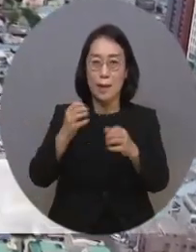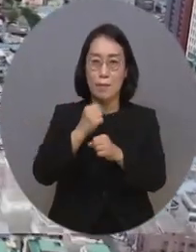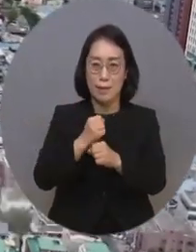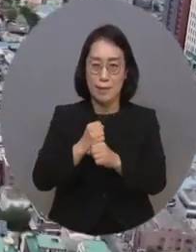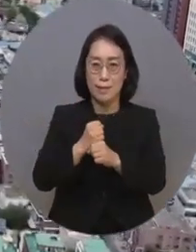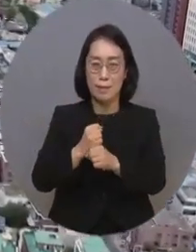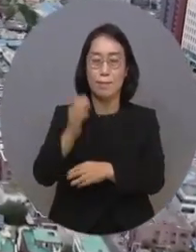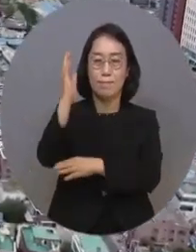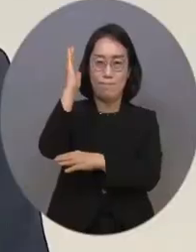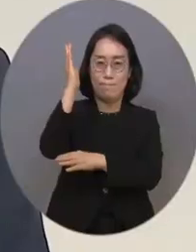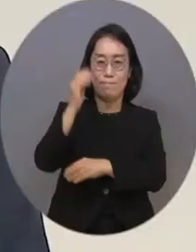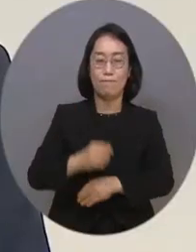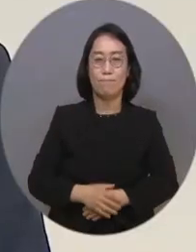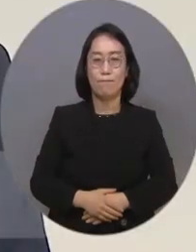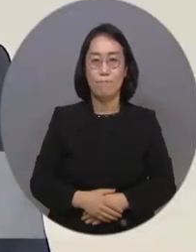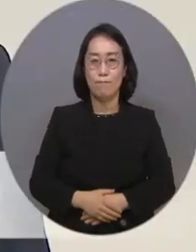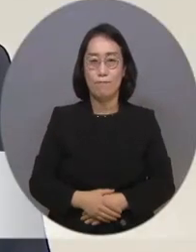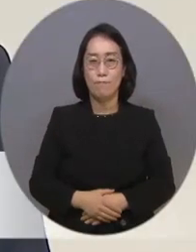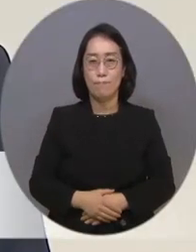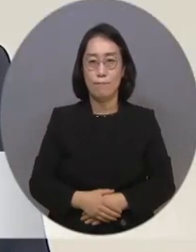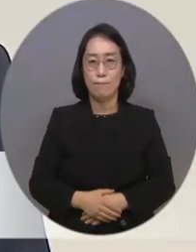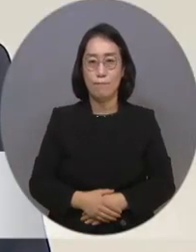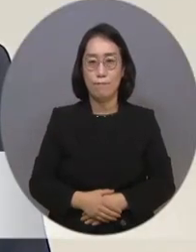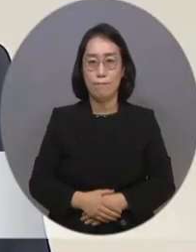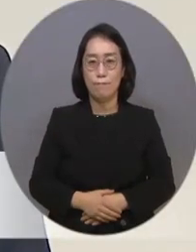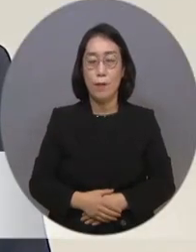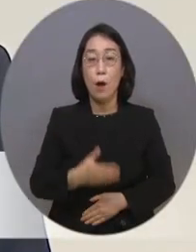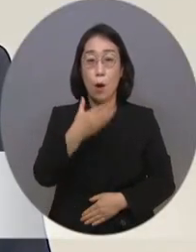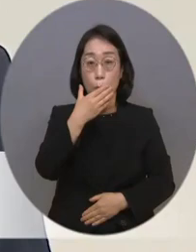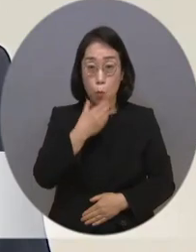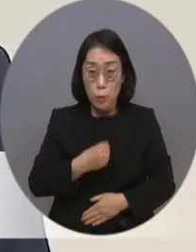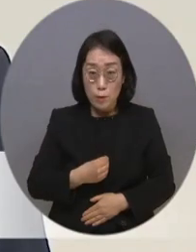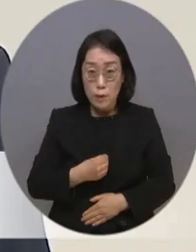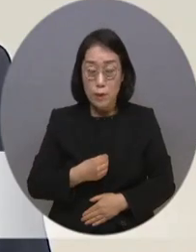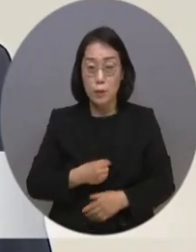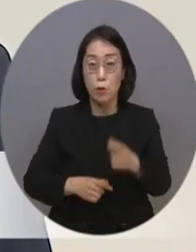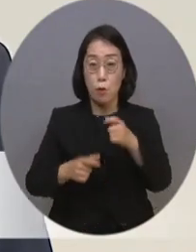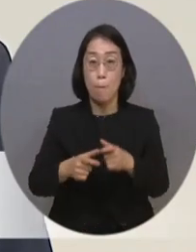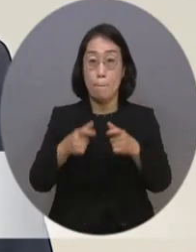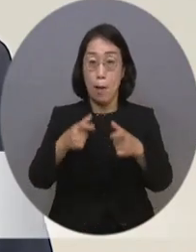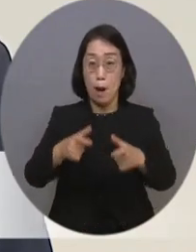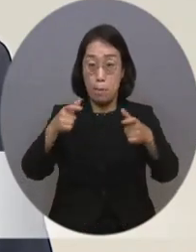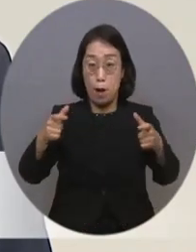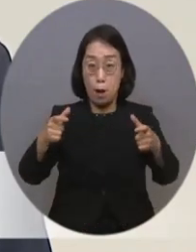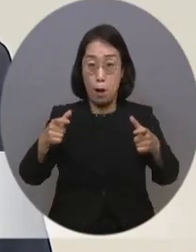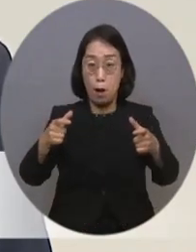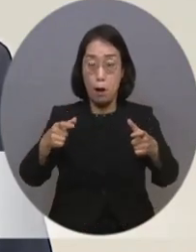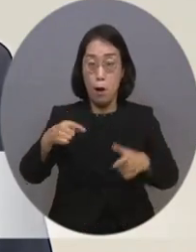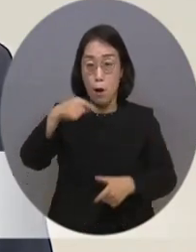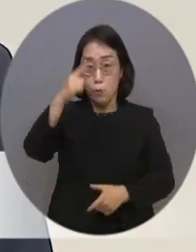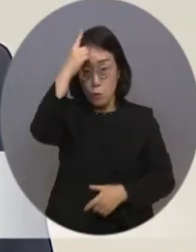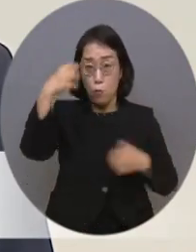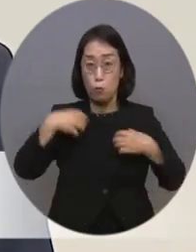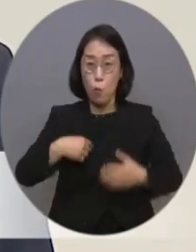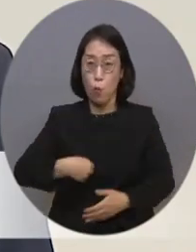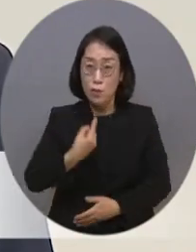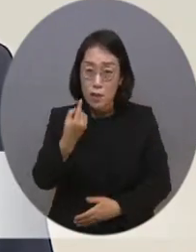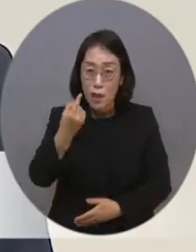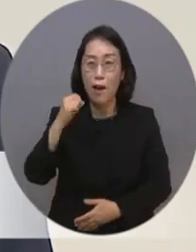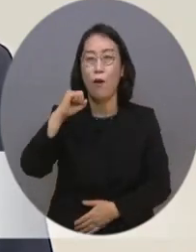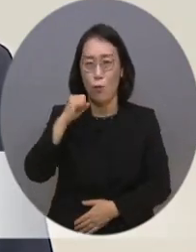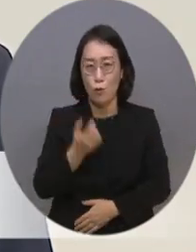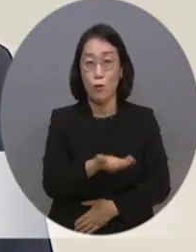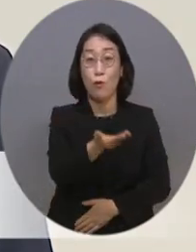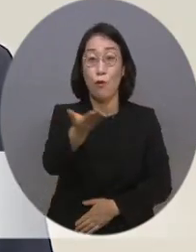뜻을 전했습니다. 약자복지 외연 확대를 위해서는 정부의 노력만으로는 부족합니다.